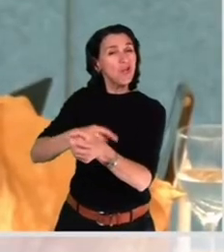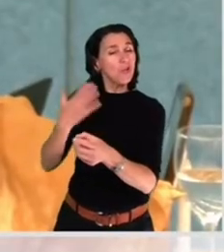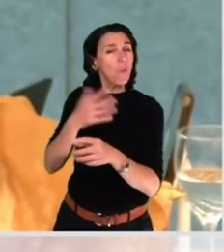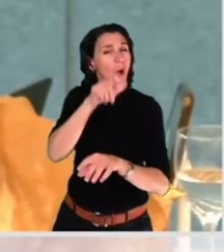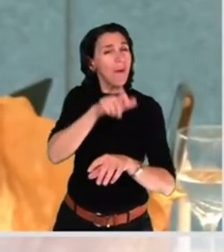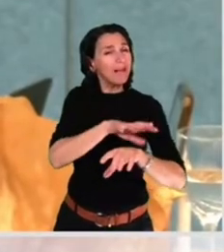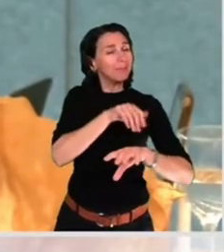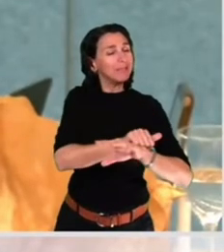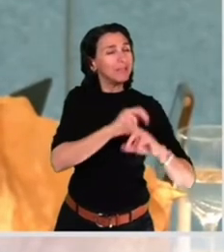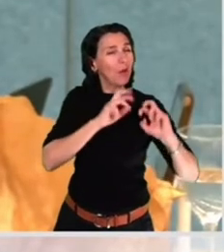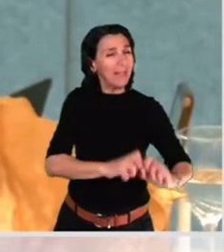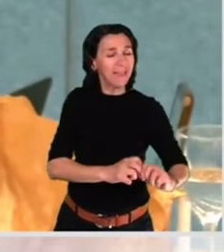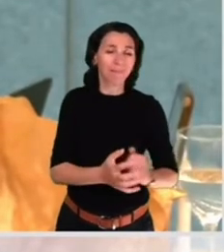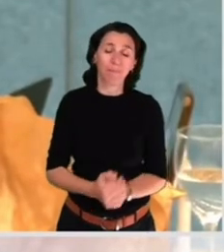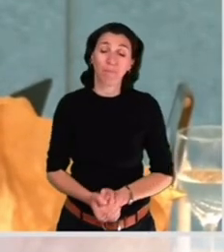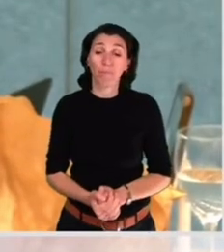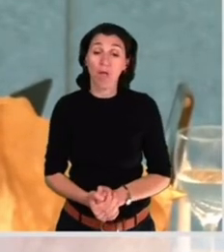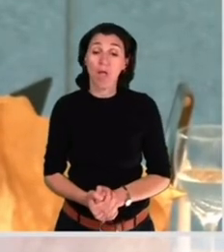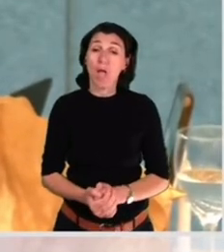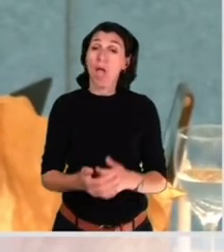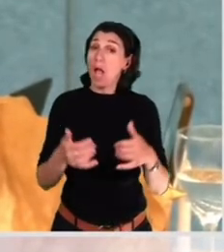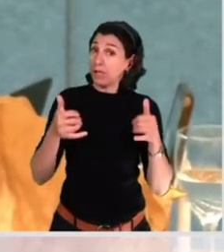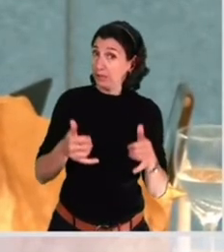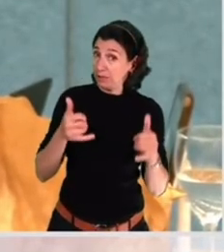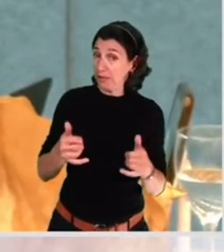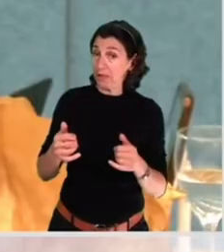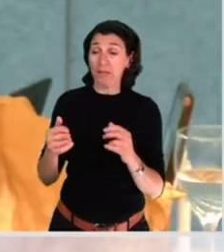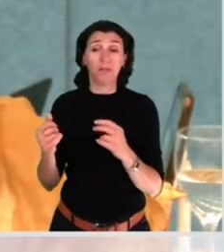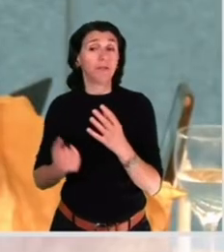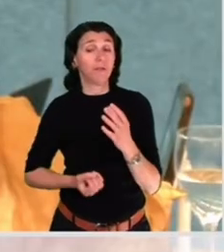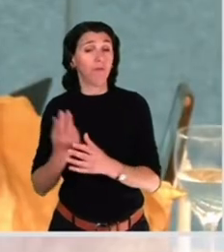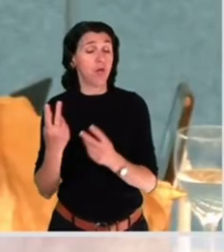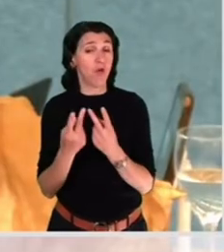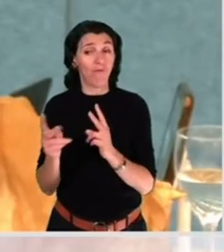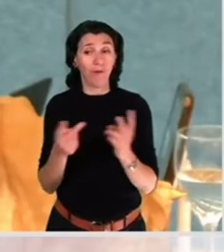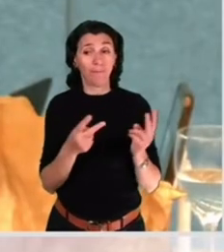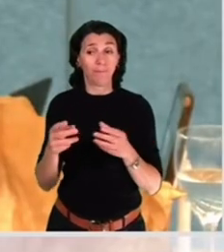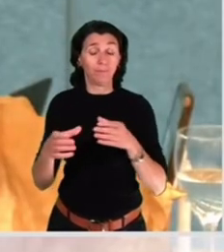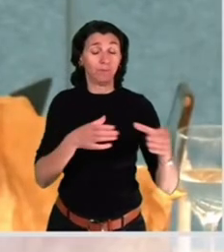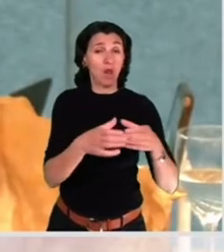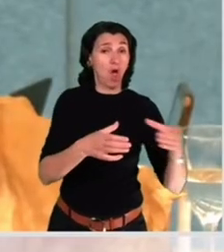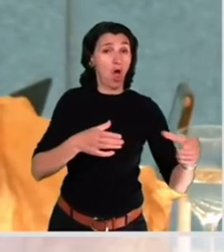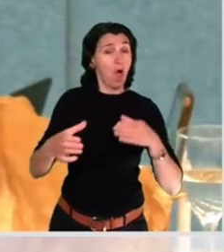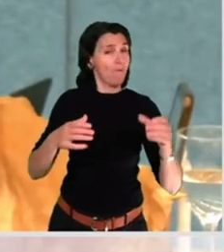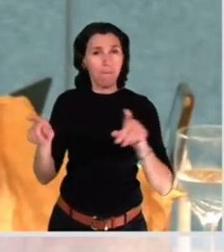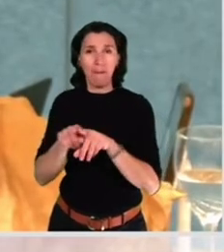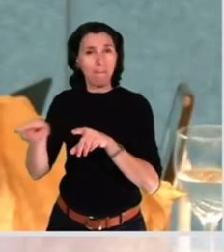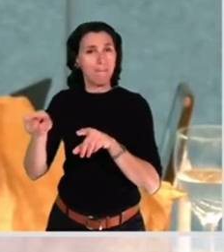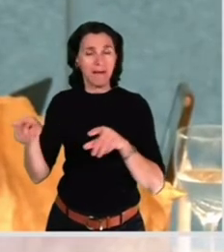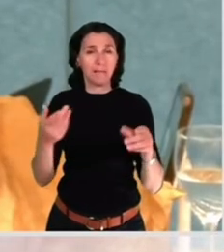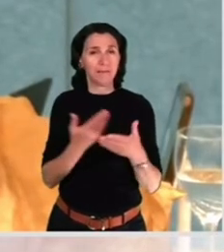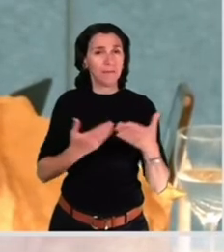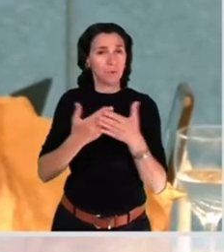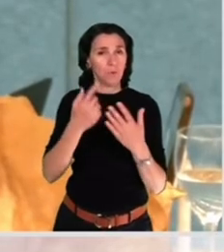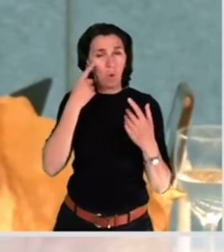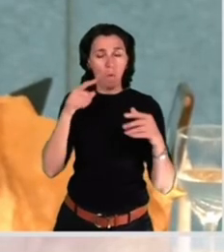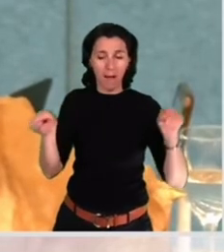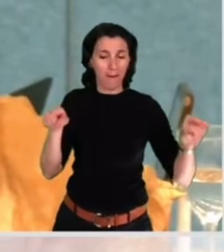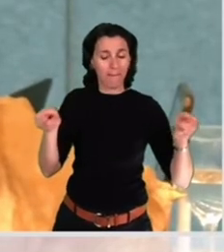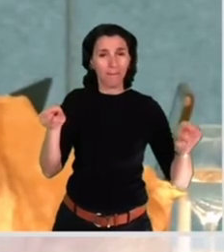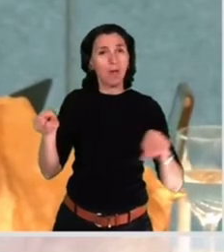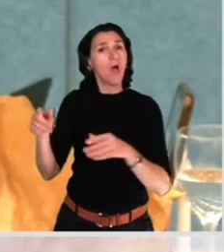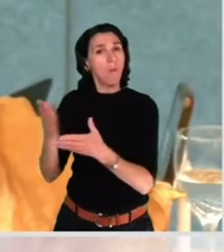comme pour la Villeneuve, je constate que l'enquête publique a provoqué beaucoup de réactions de rejet du projet. Mais là encore, le